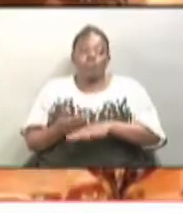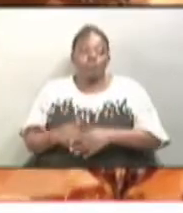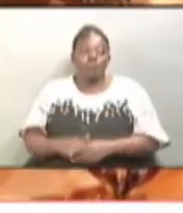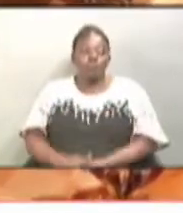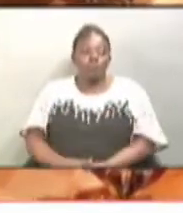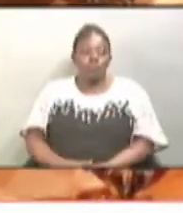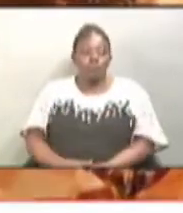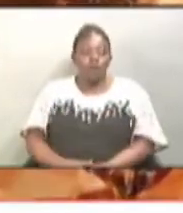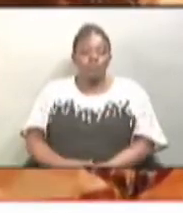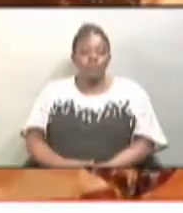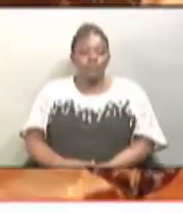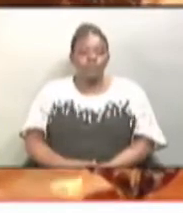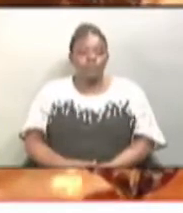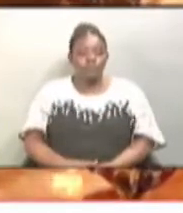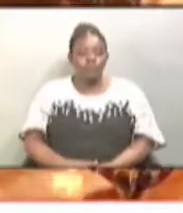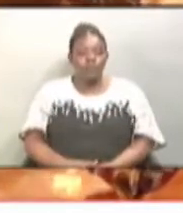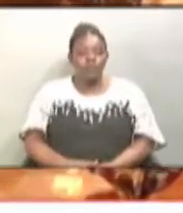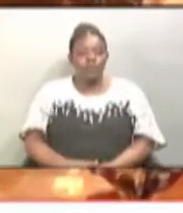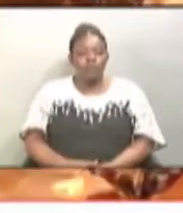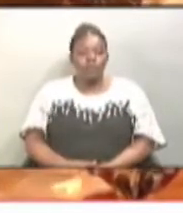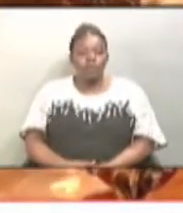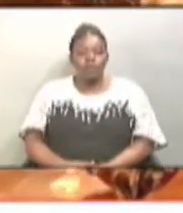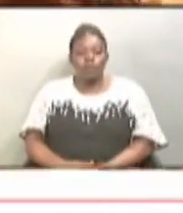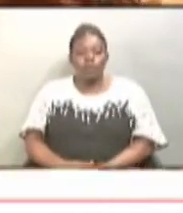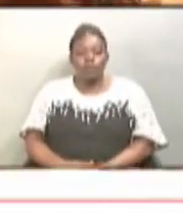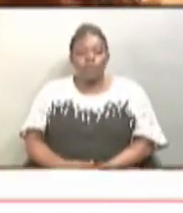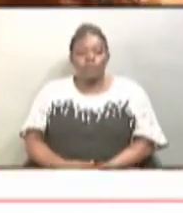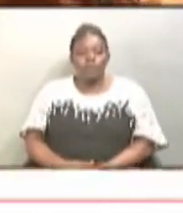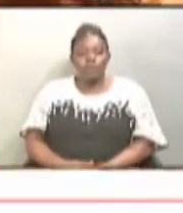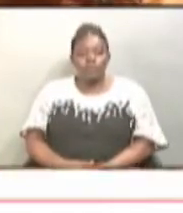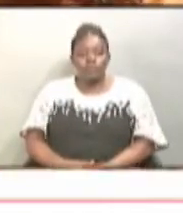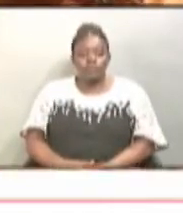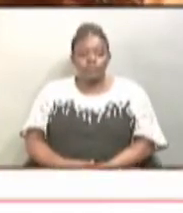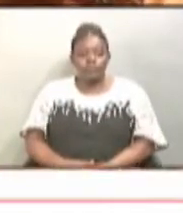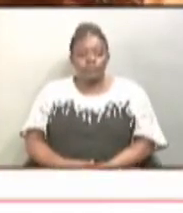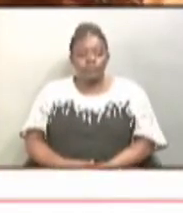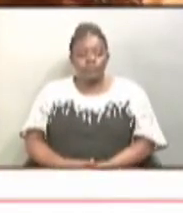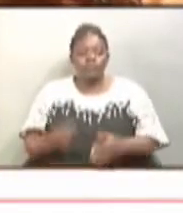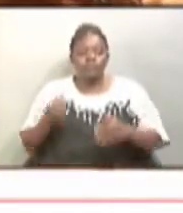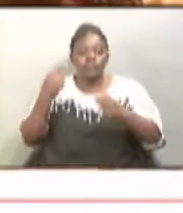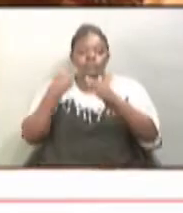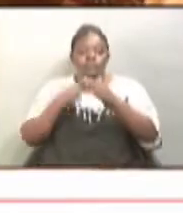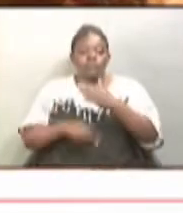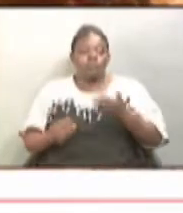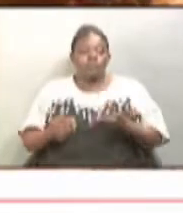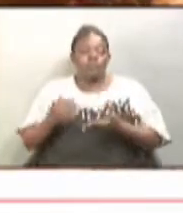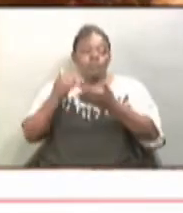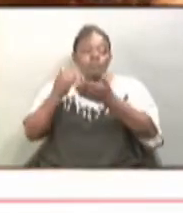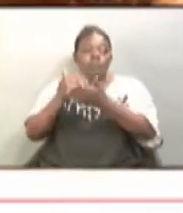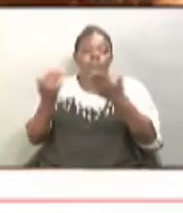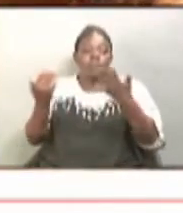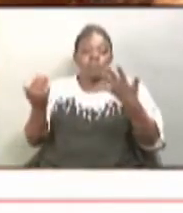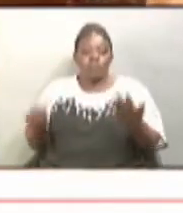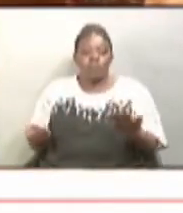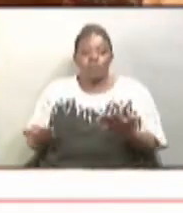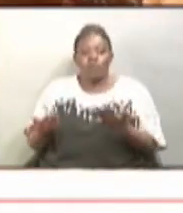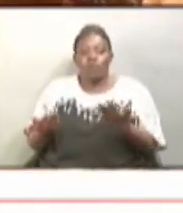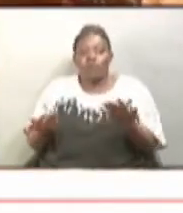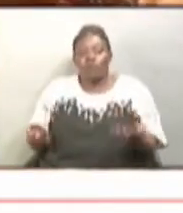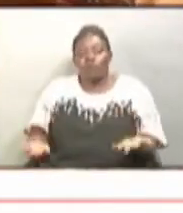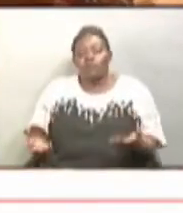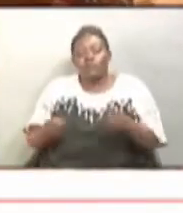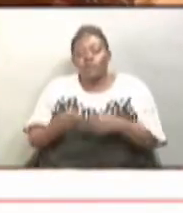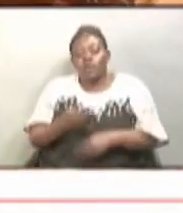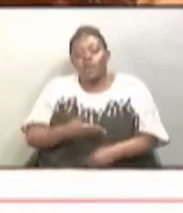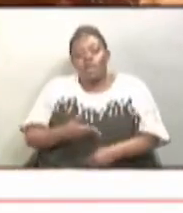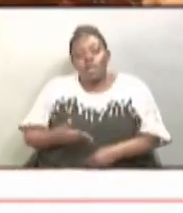Enkuba w'etandika okutonnya abatanoonya luku wano na wali. Kwe gamba kiba kimuyamba obutalya mmere mbisi, obutasiiba njala